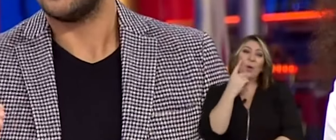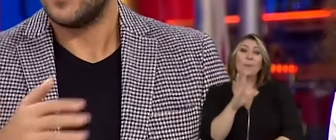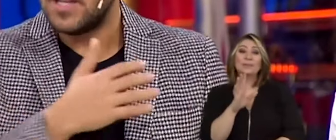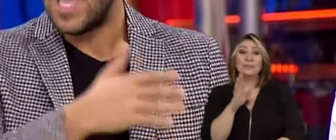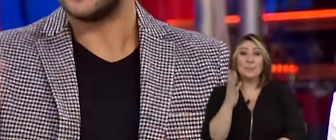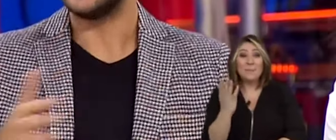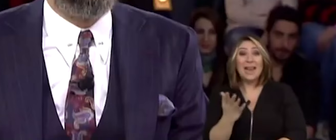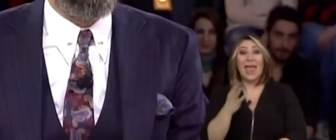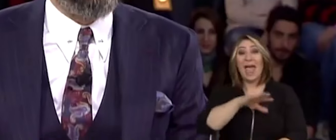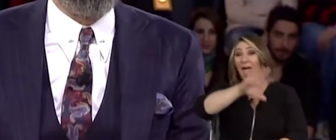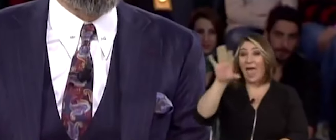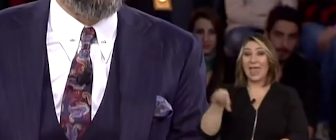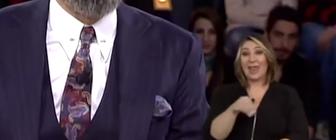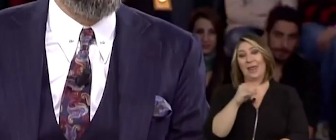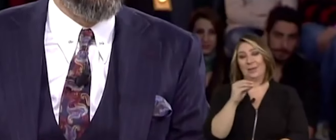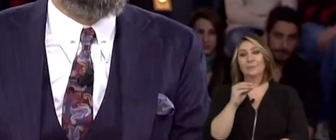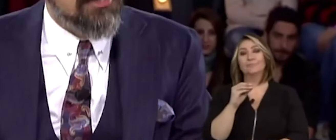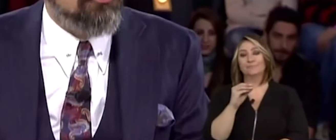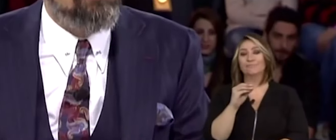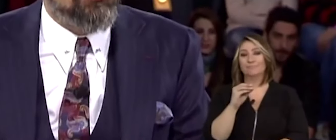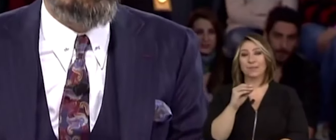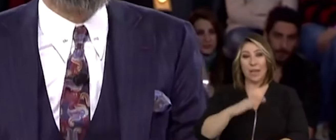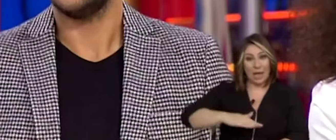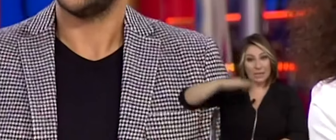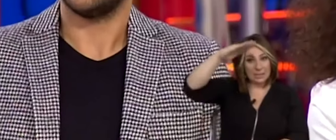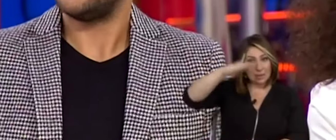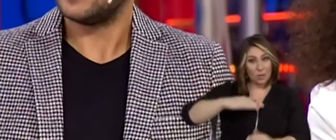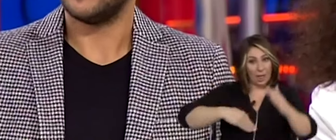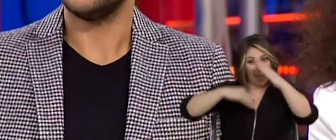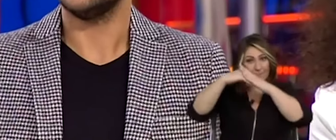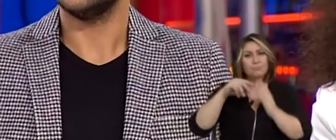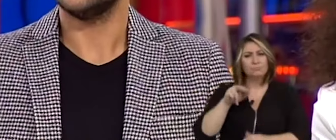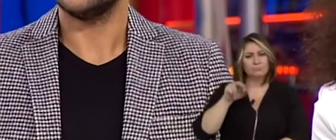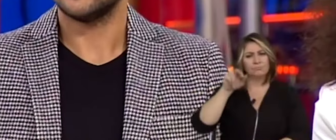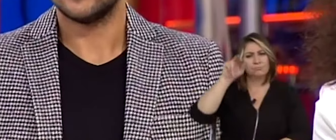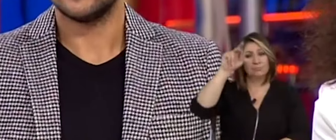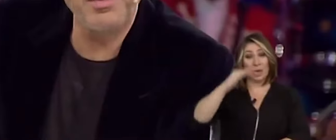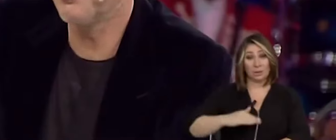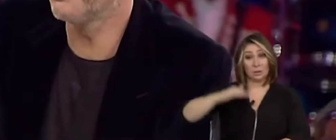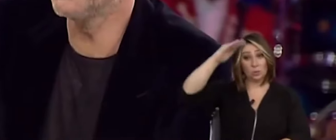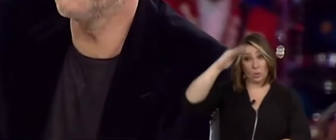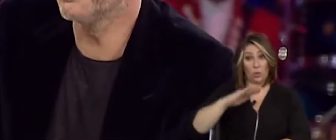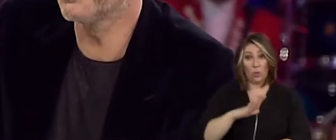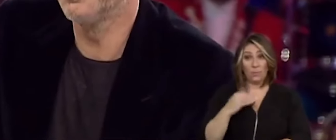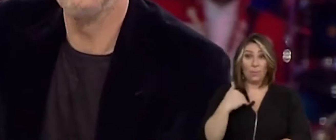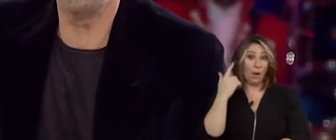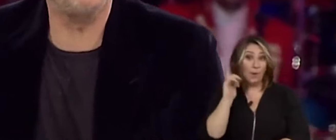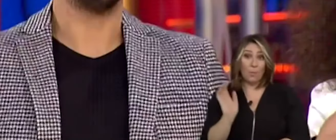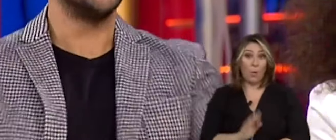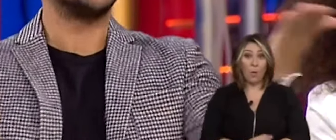dedim bak. Evin ha, bile. Her yeri yani. Bile evet. Tabii. Asansörle mi çıkarsınız en üst kata kadar? Yok merdiven. Asansör vardır evinde. Var mı? Ben haberim bile